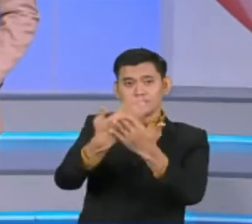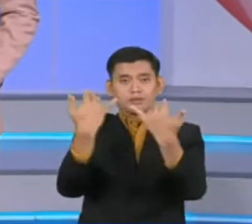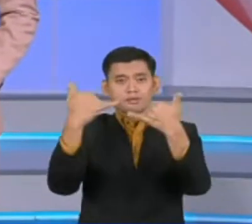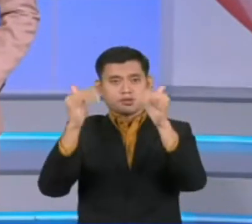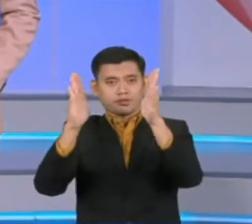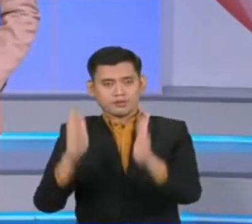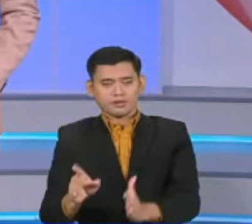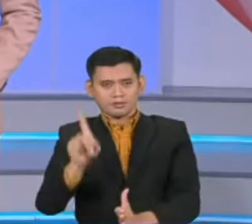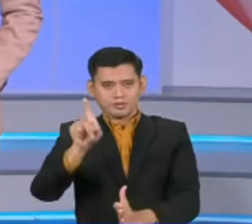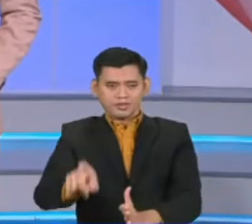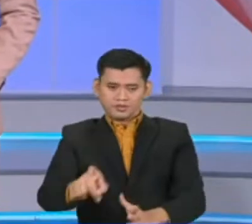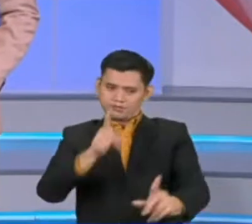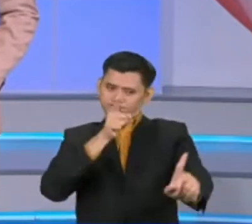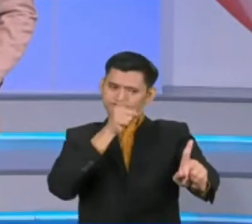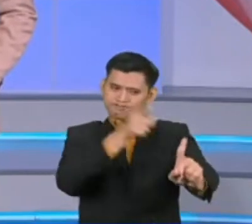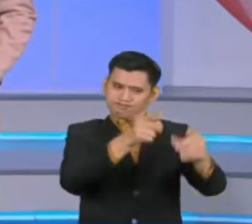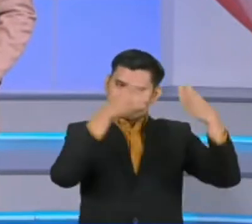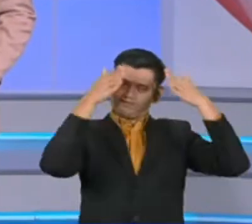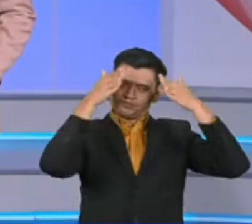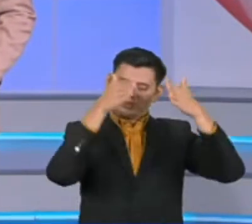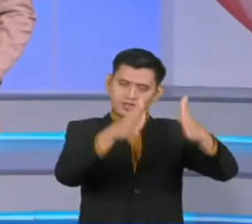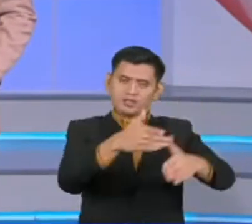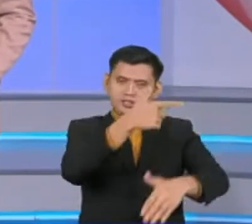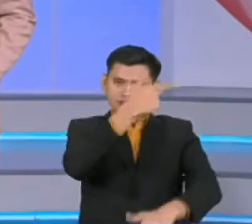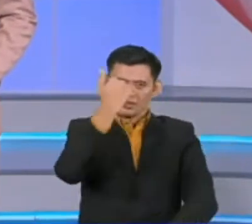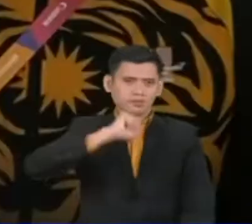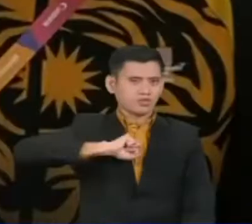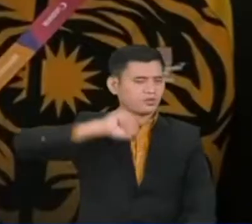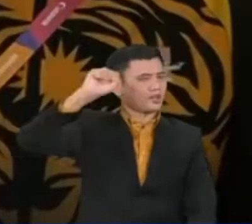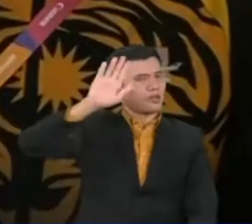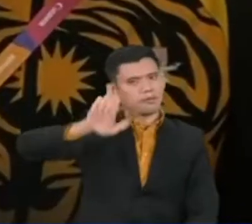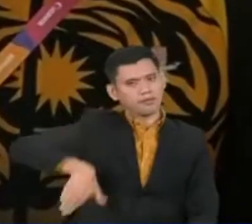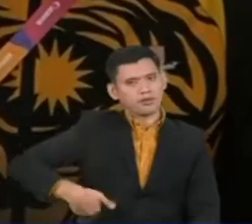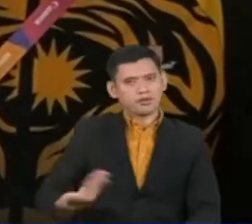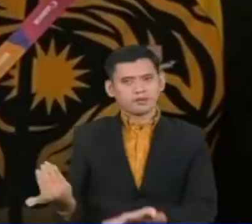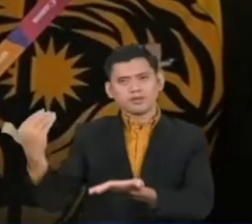perjuangan mereka masih lagi belum berakhir.